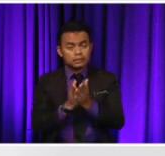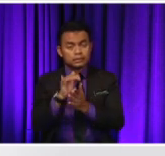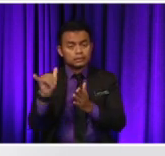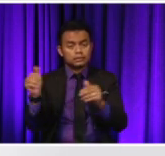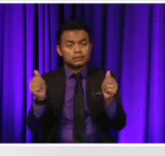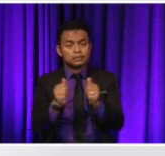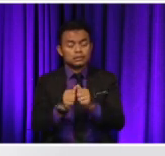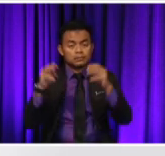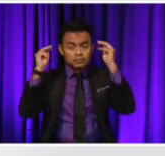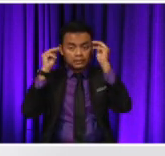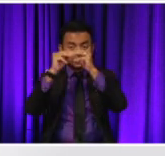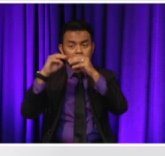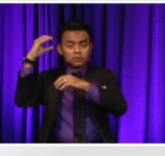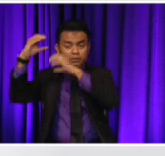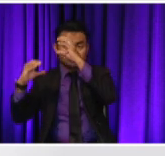organisasi